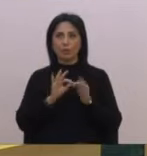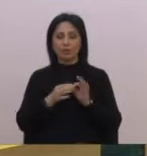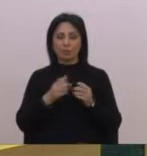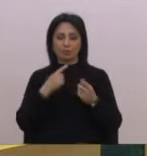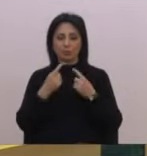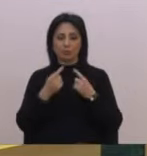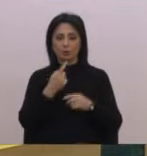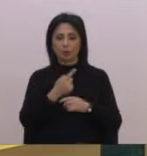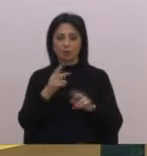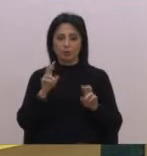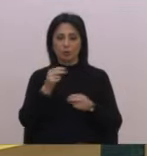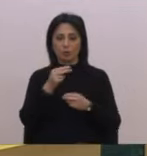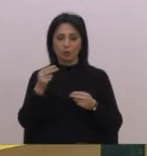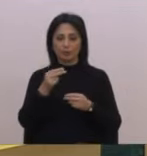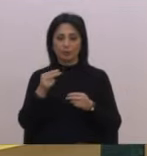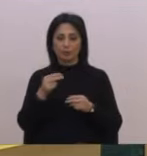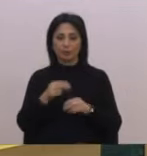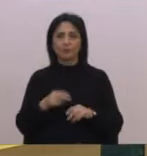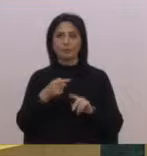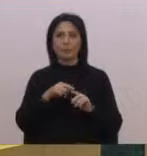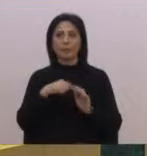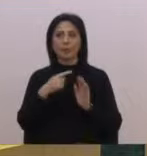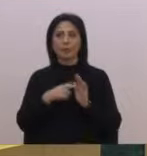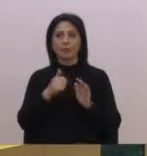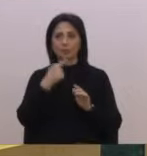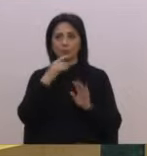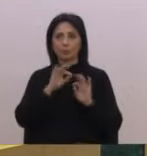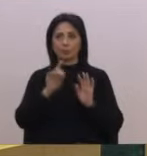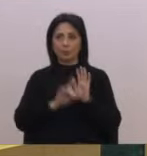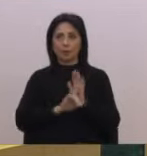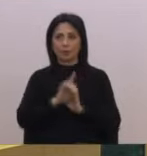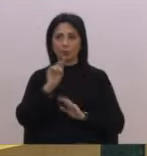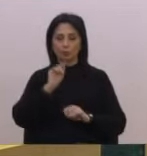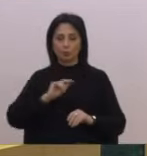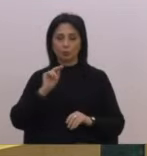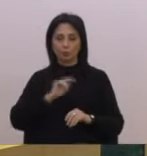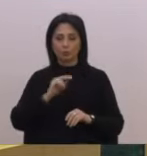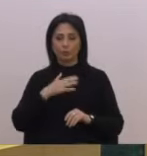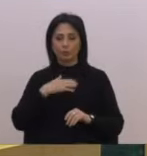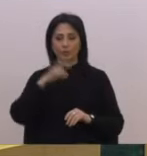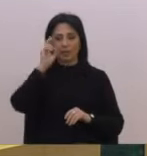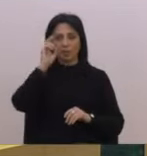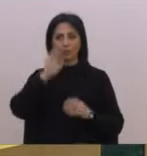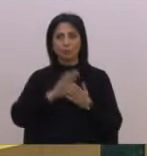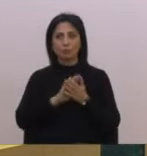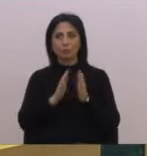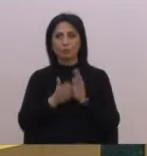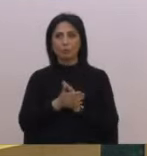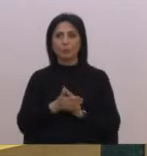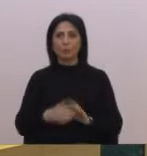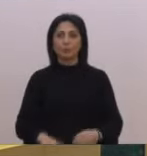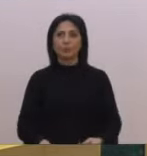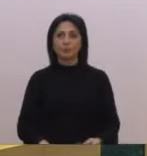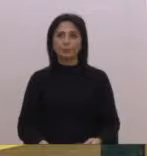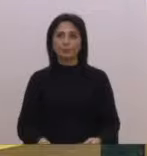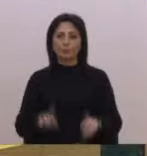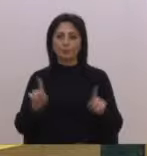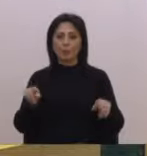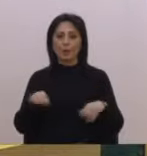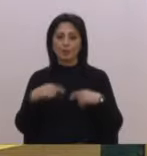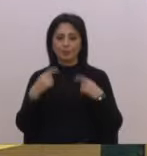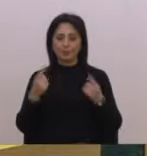ვისაუბროთ თითოეულ თემაზე. Am sakit, როგორც მოგახსენეთ, დაიწყო მუშაობა ჩვენი ხელისუფლების პირობებში,